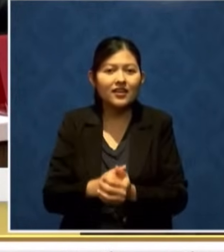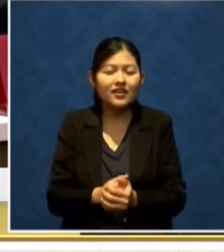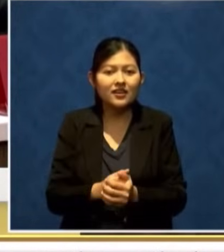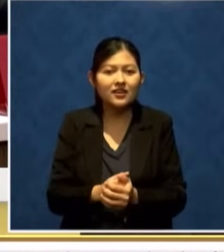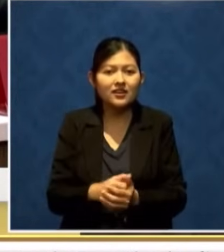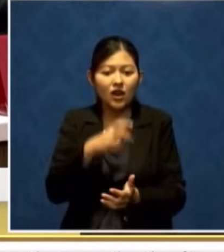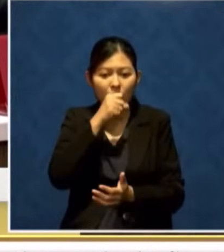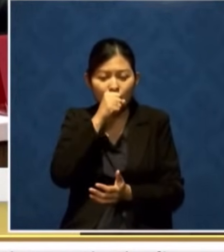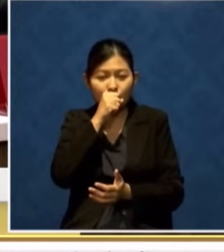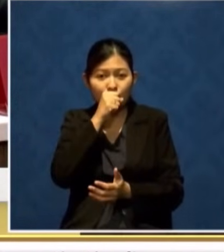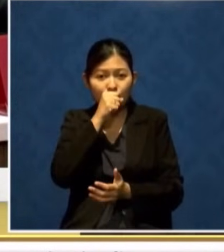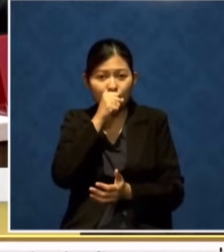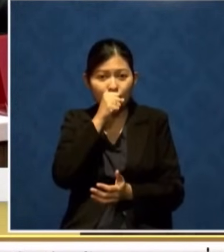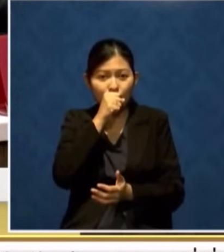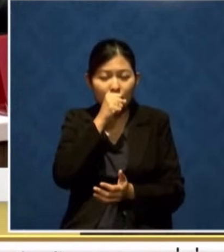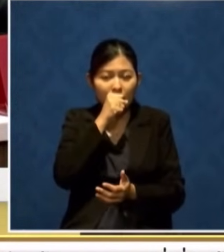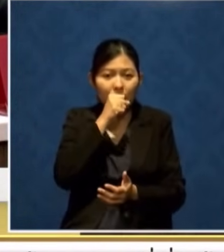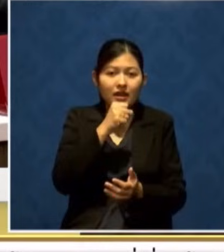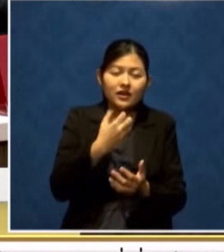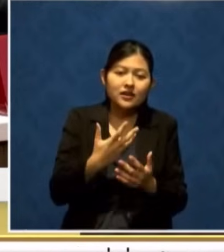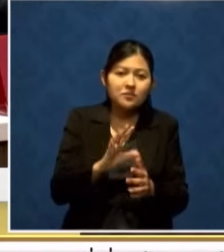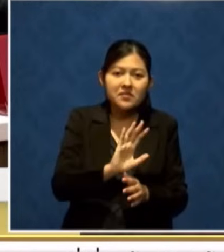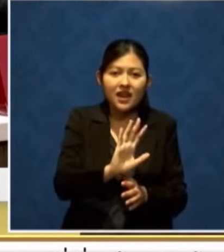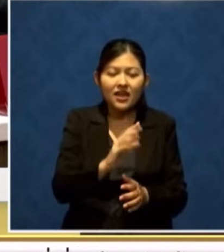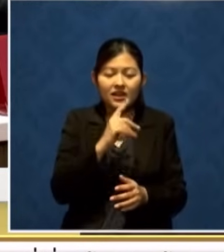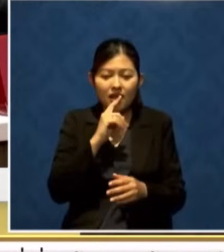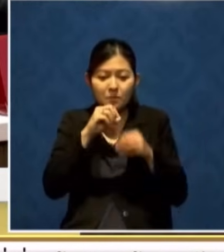จะปกปิดไม่ได้ถ้าไม่สามารถเปิดเผยได้คุณก็เป็นตำรวจต่อไปไม่ได้คุณอมความรับผิดความลับอะไรไว้